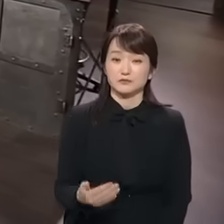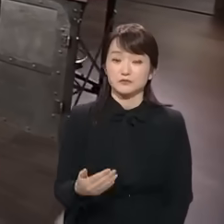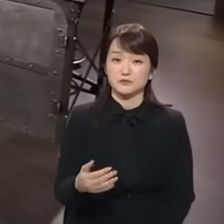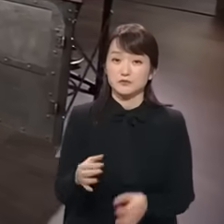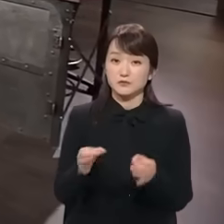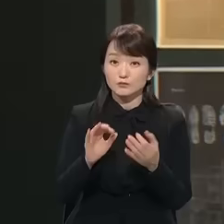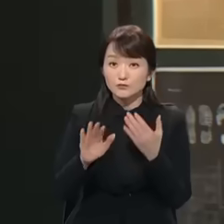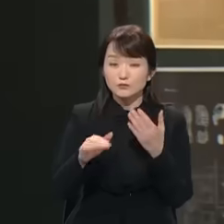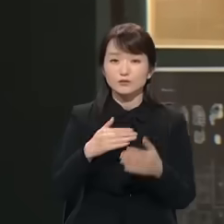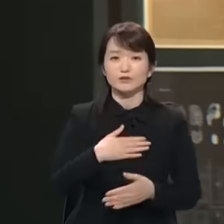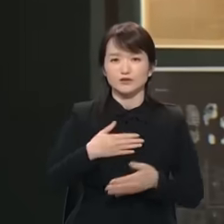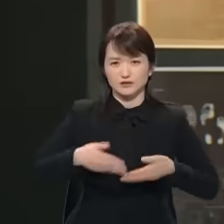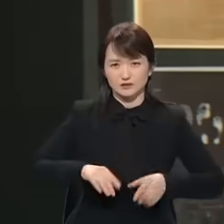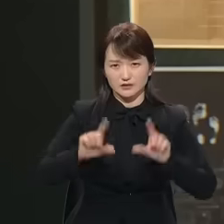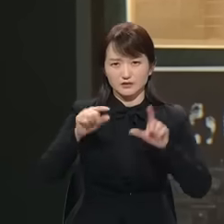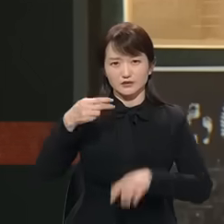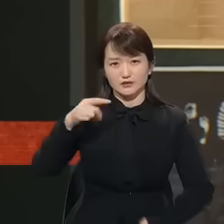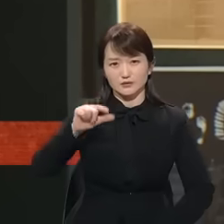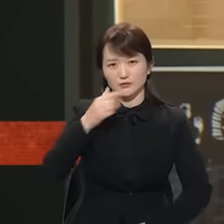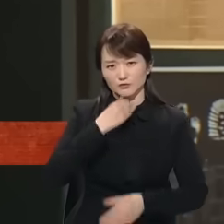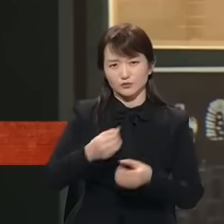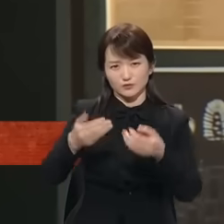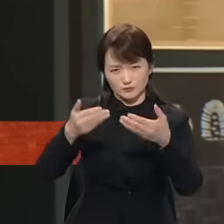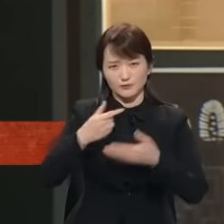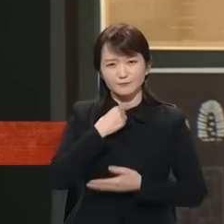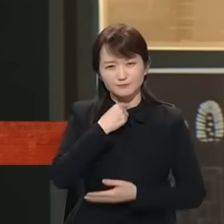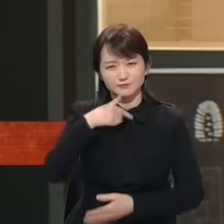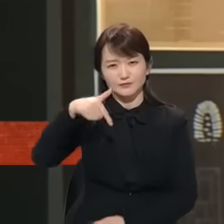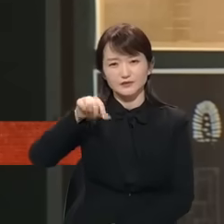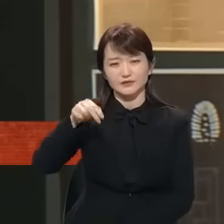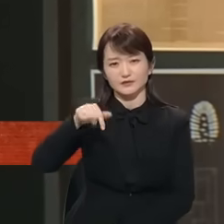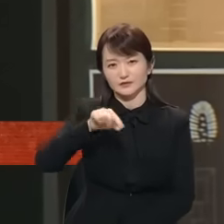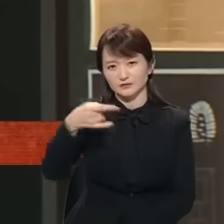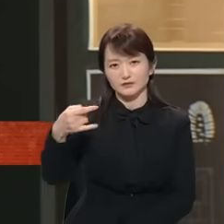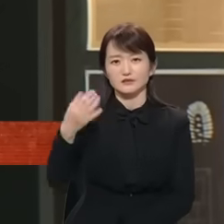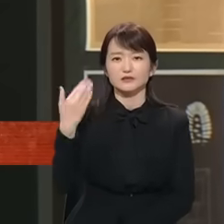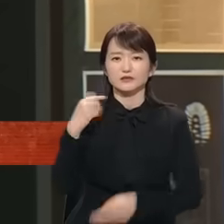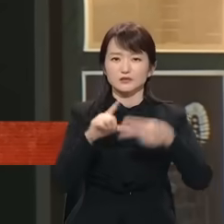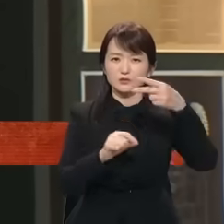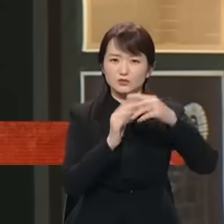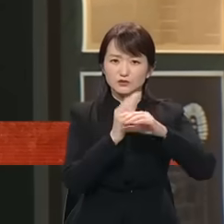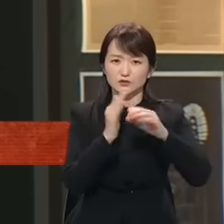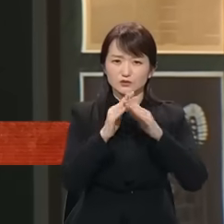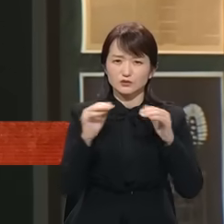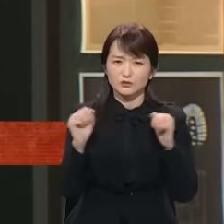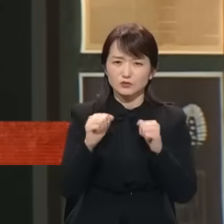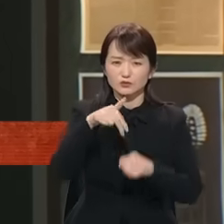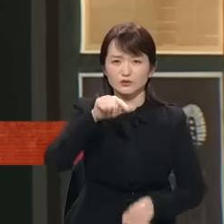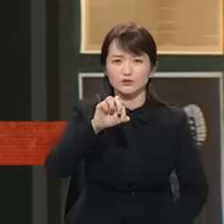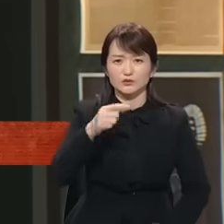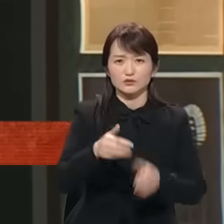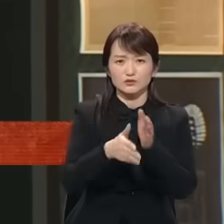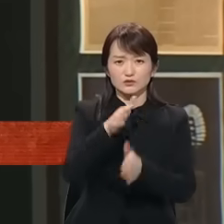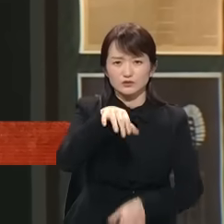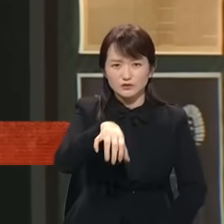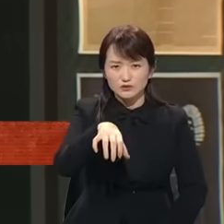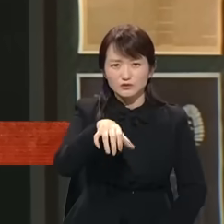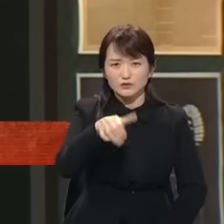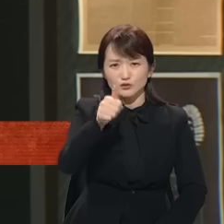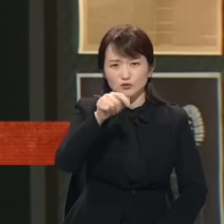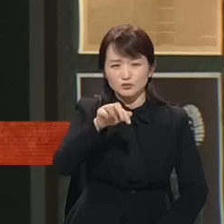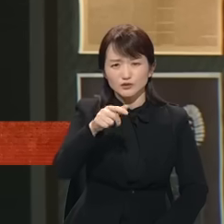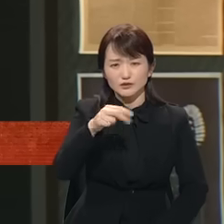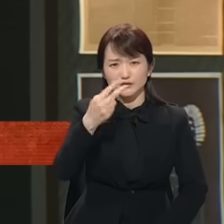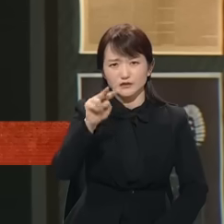생일인데 반에서 축하받고 싶어요 하신 강선희 님 지난 2월 중순 전북 정읍시 상동 휴먼시야 201동 장인 주차